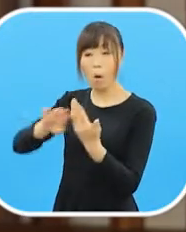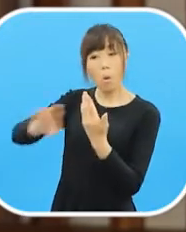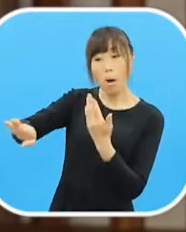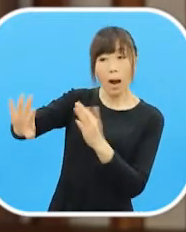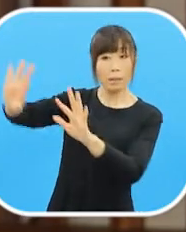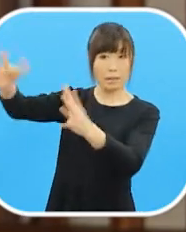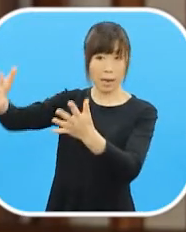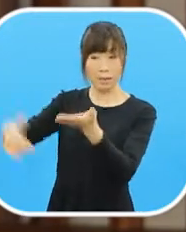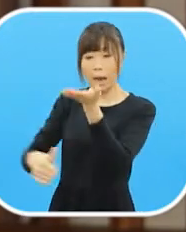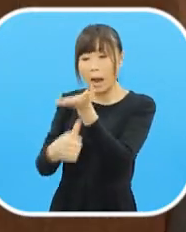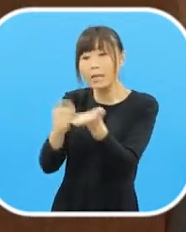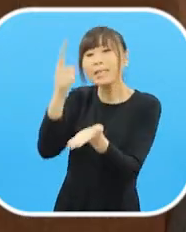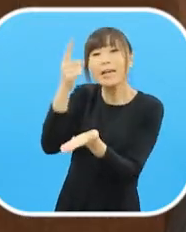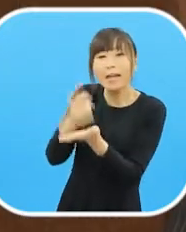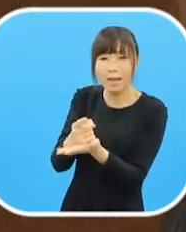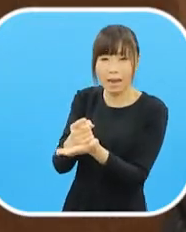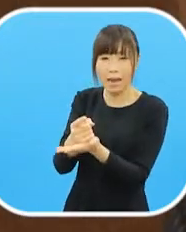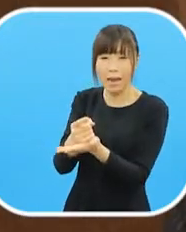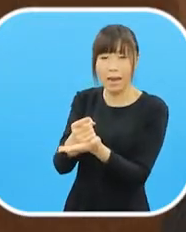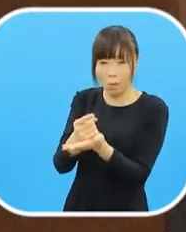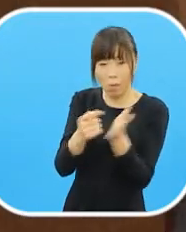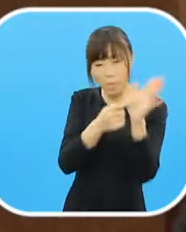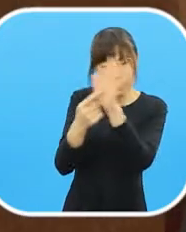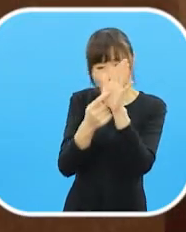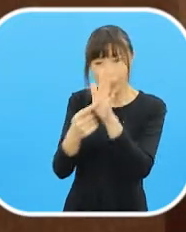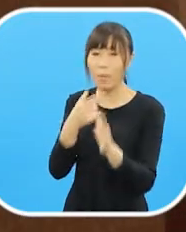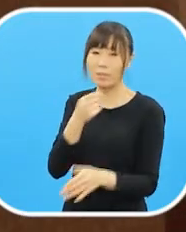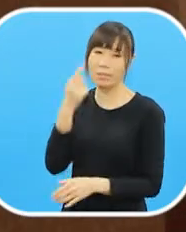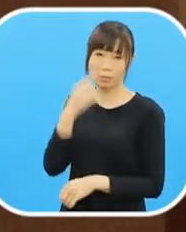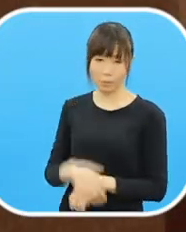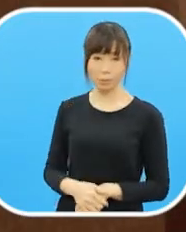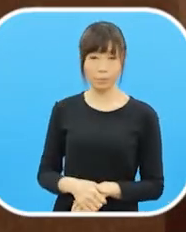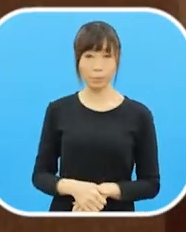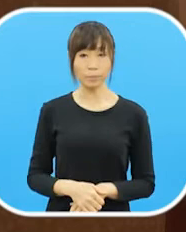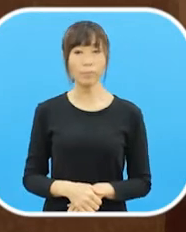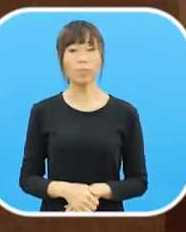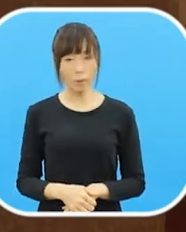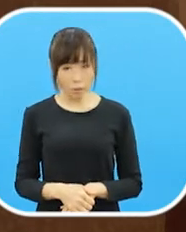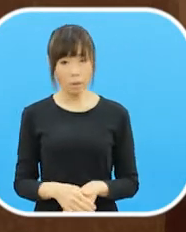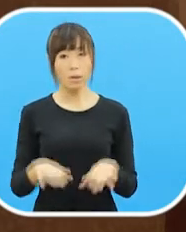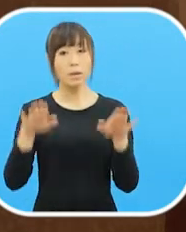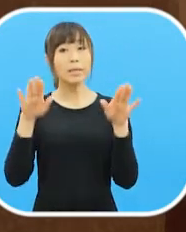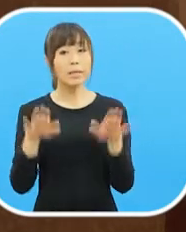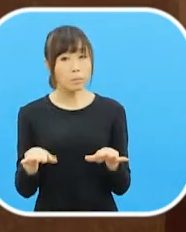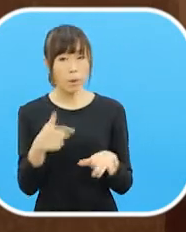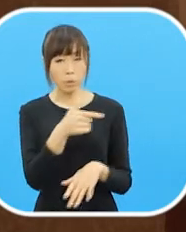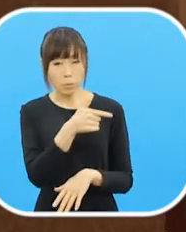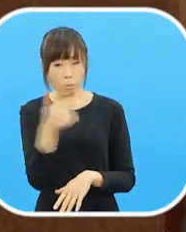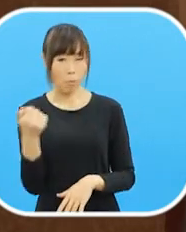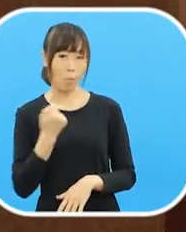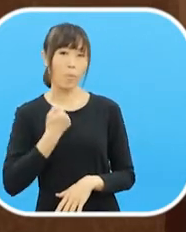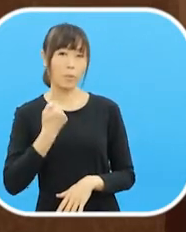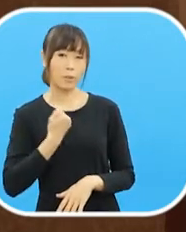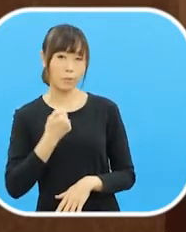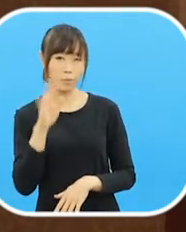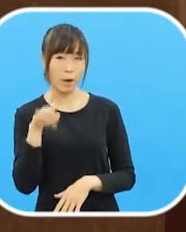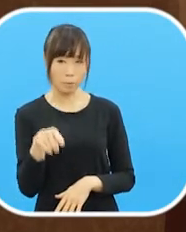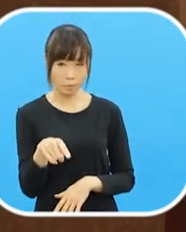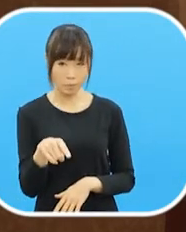今またヒント差し上げました、 ありがとう。あとね、はい、今ねものすごくね面白いのがあるんです。 何です